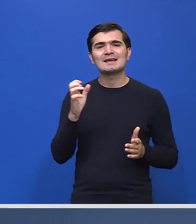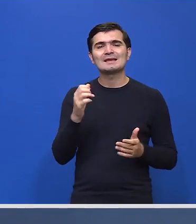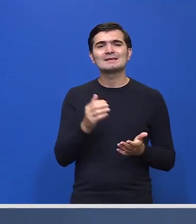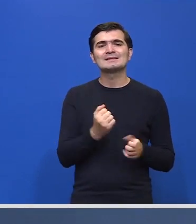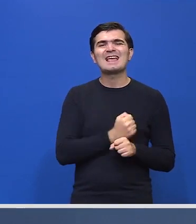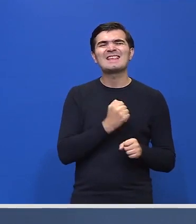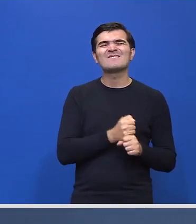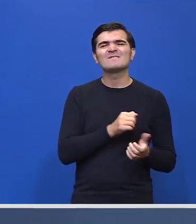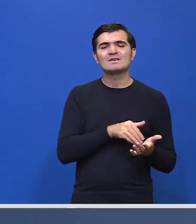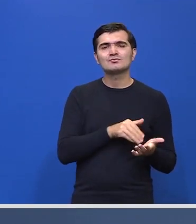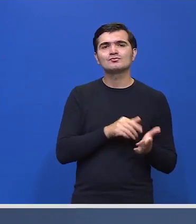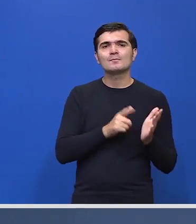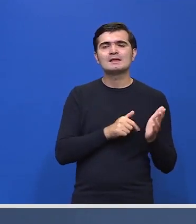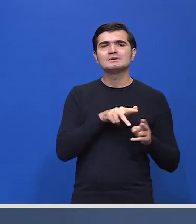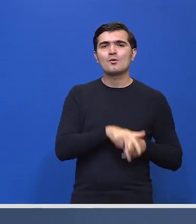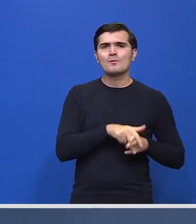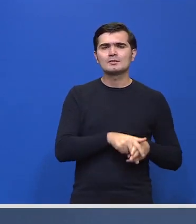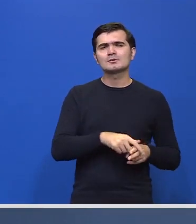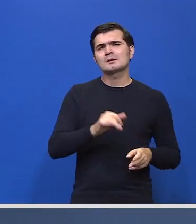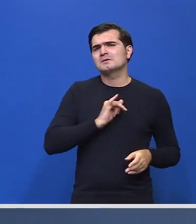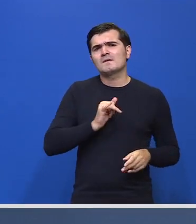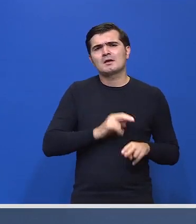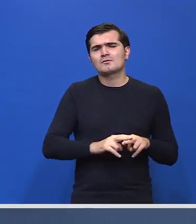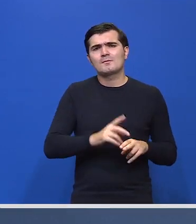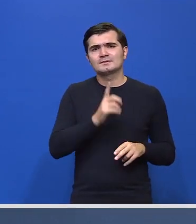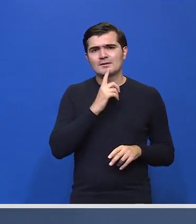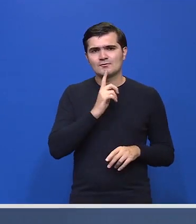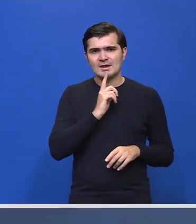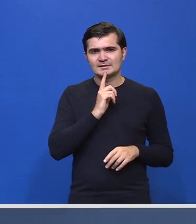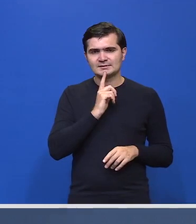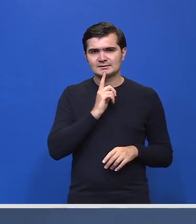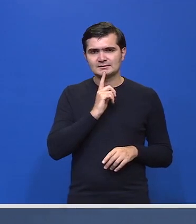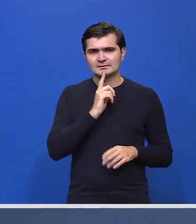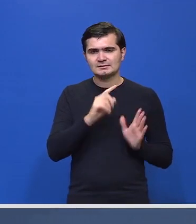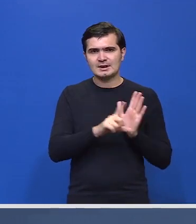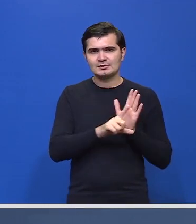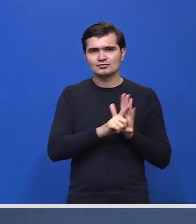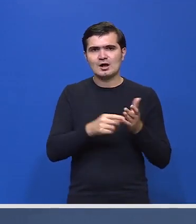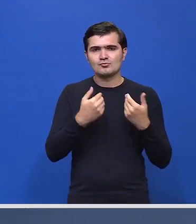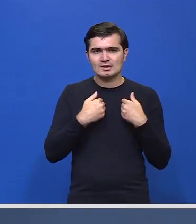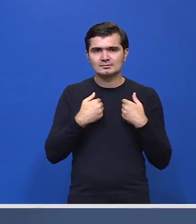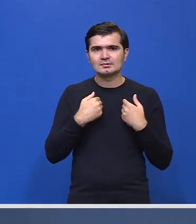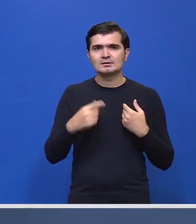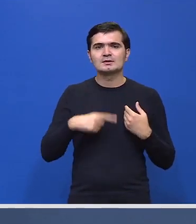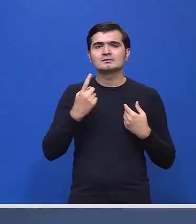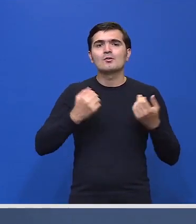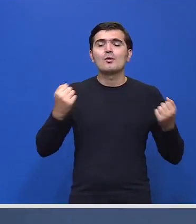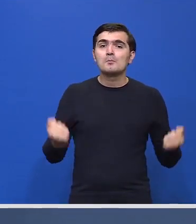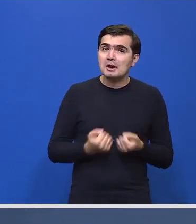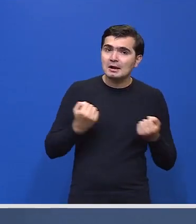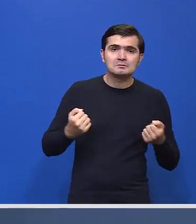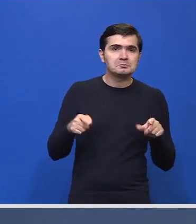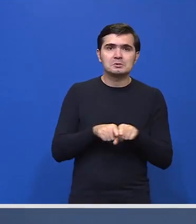pensii ocupaționale, indiferent de denumirea lor în legislația națională, este o practică la